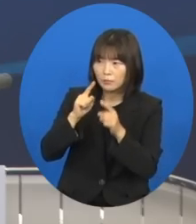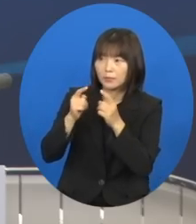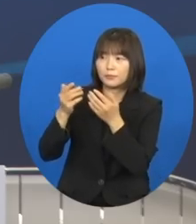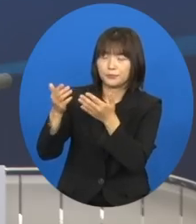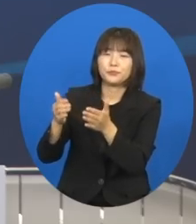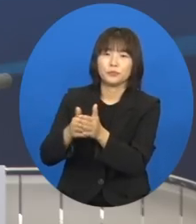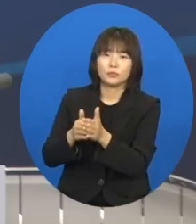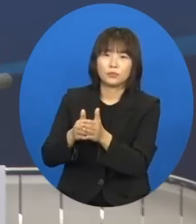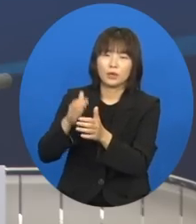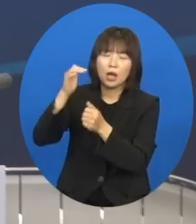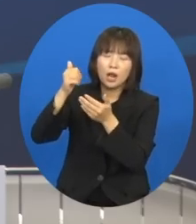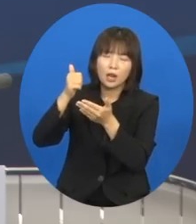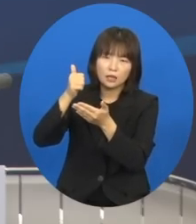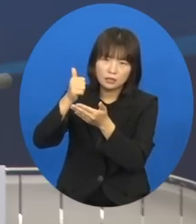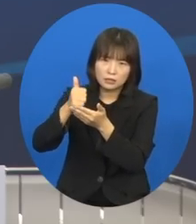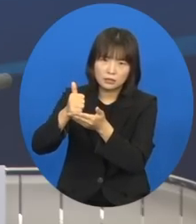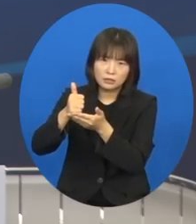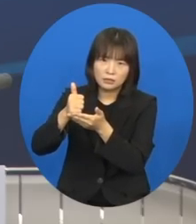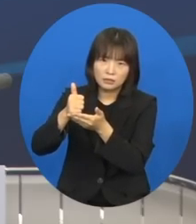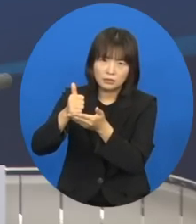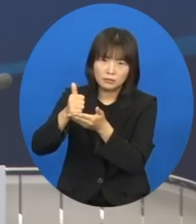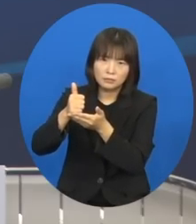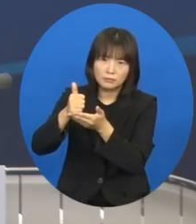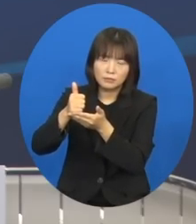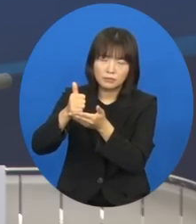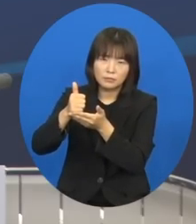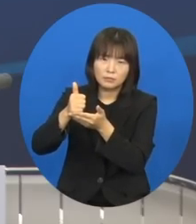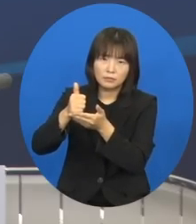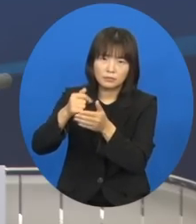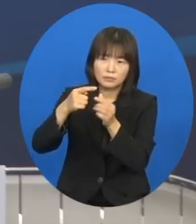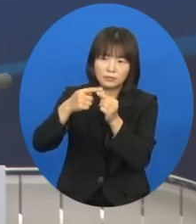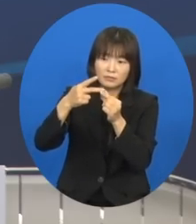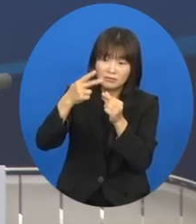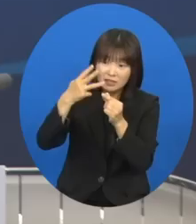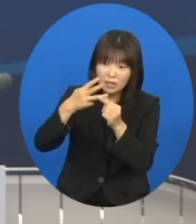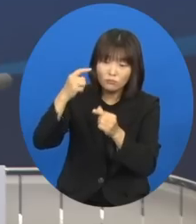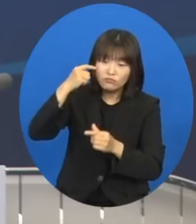물으셨습니다. 네 라고 대답을 하자.